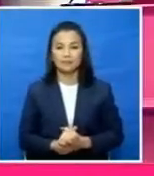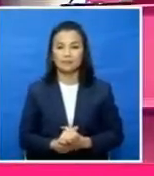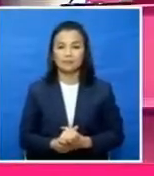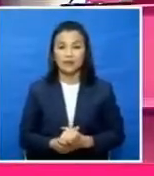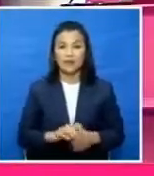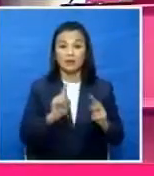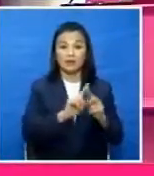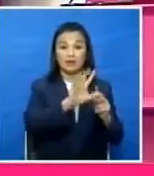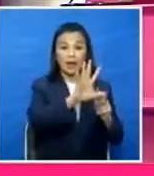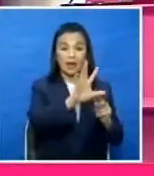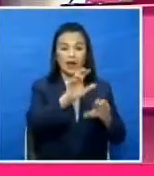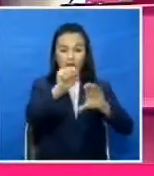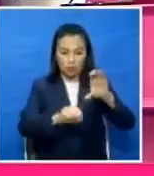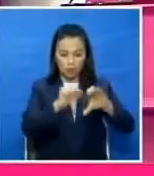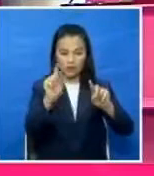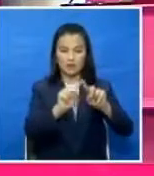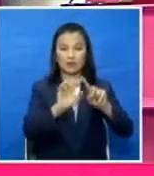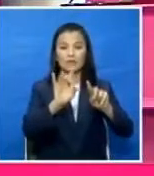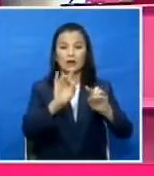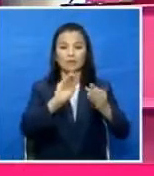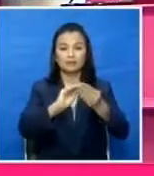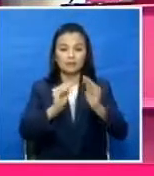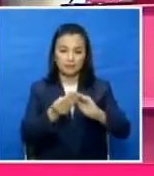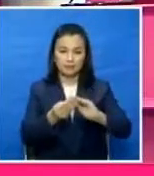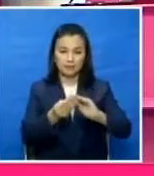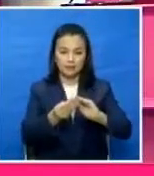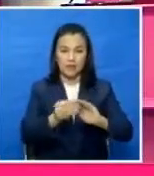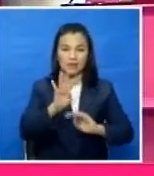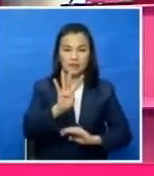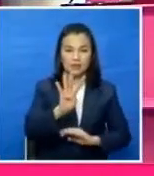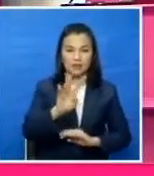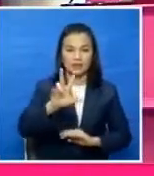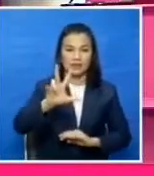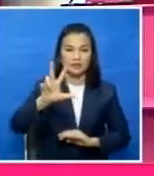อันดับที่5หมุนครั้งที่8เลขที่ออก